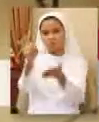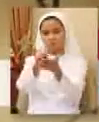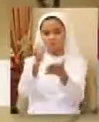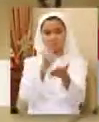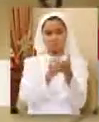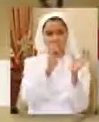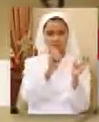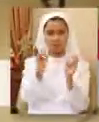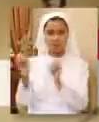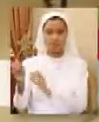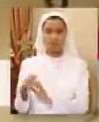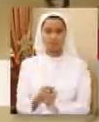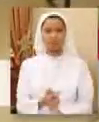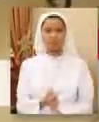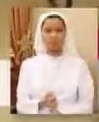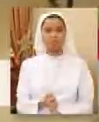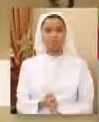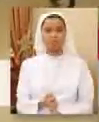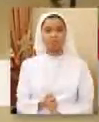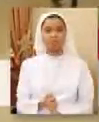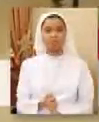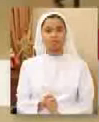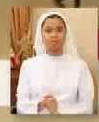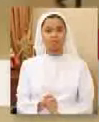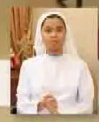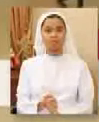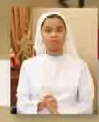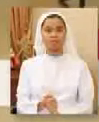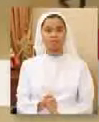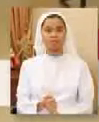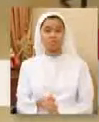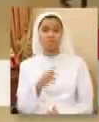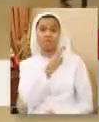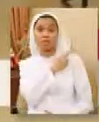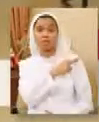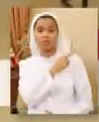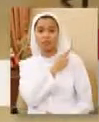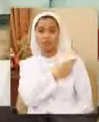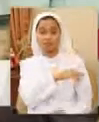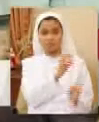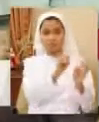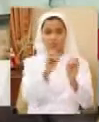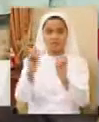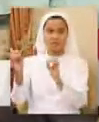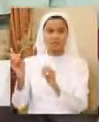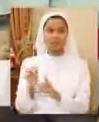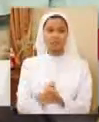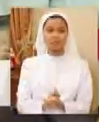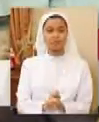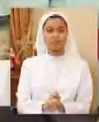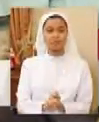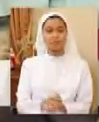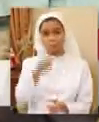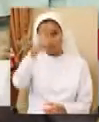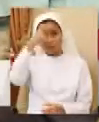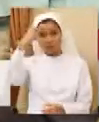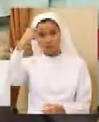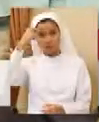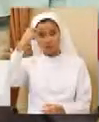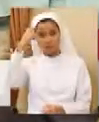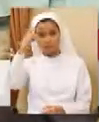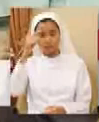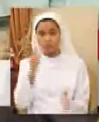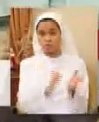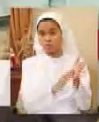kanila? Sa nila mga sisters? Kasi may mga recreational facilities sila sa mission. More on religion. Kasi yung mga schooling